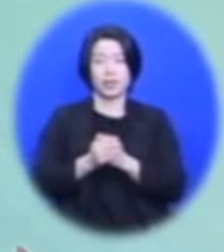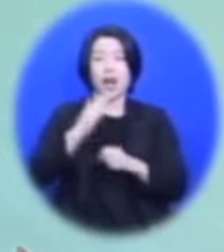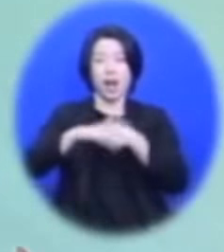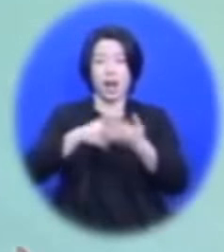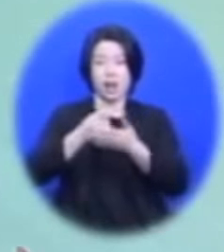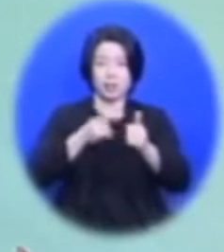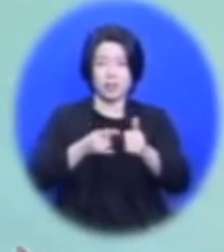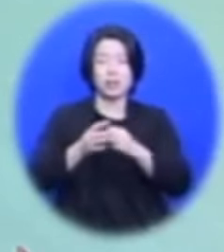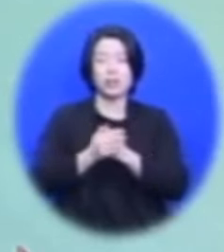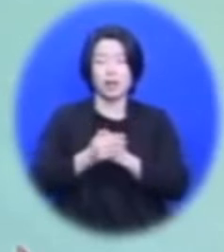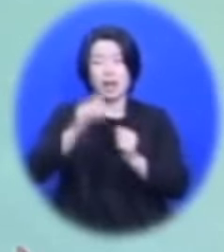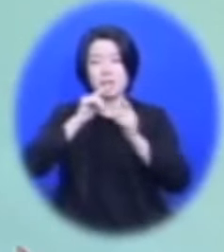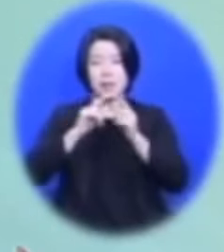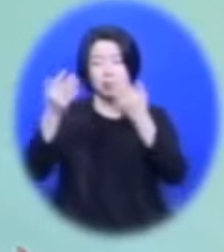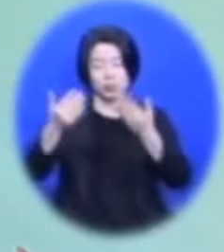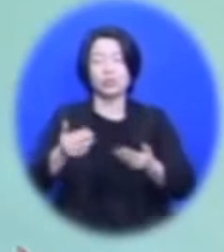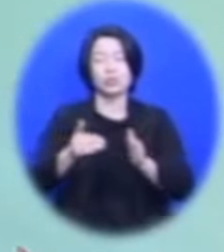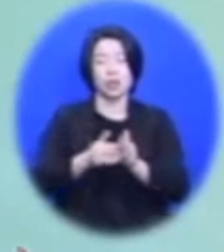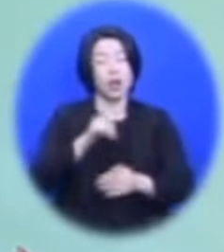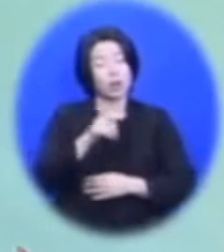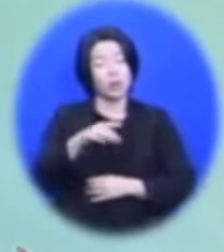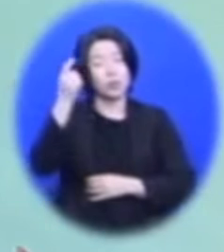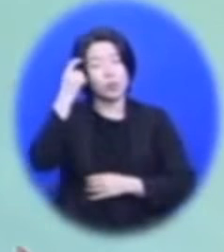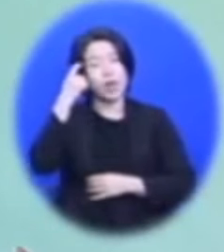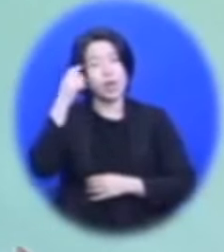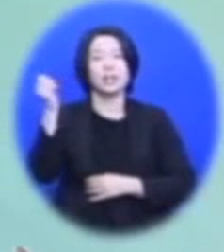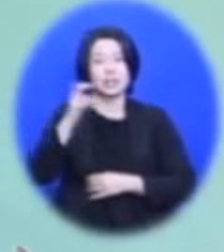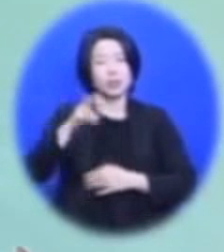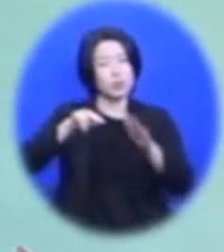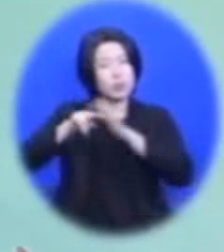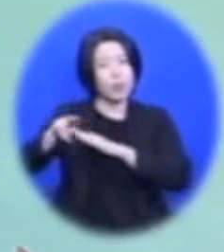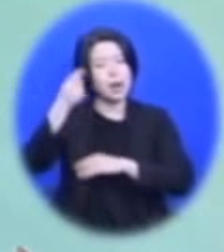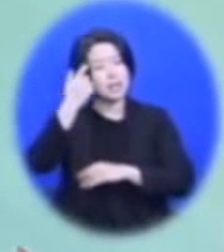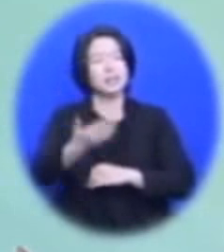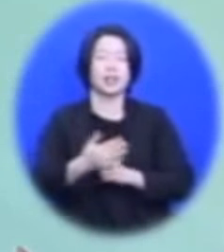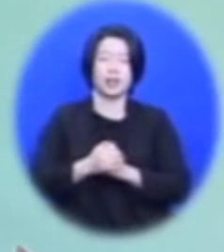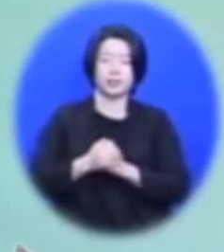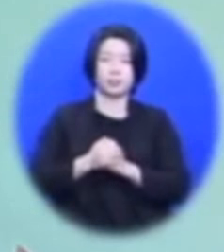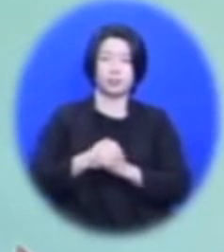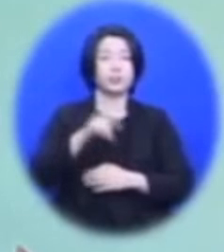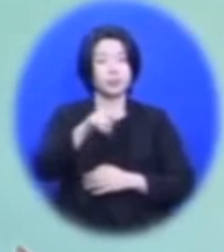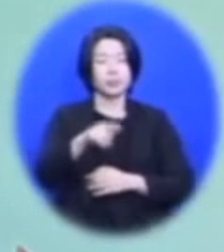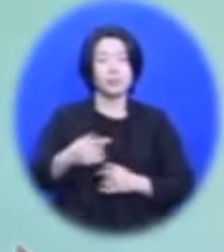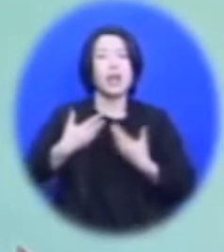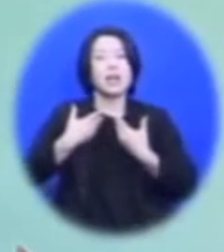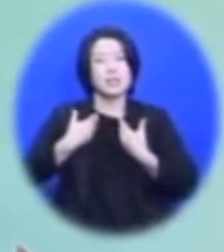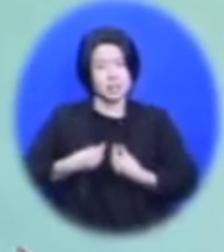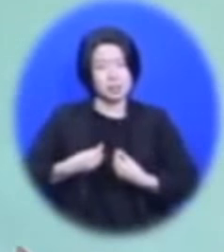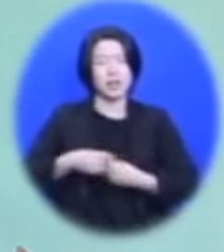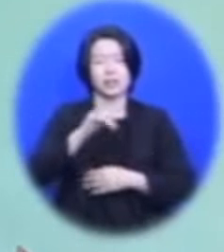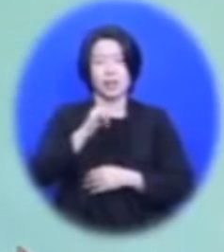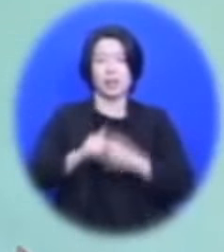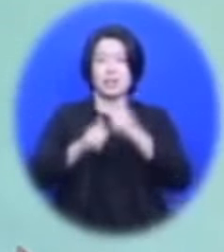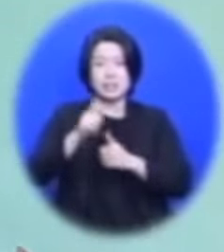하나님께서 말씀하시더랍니다. 너는 왜 자꾸 도망가려고만 하느냐. 너는 실망했다,